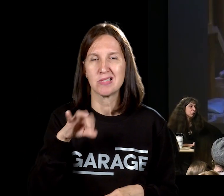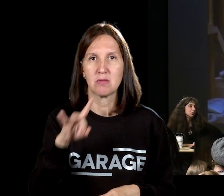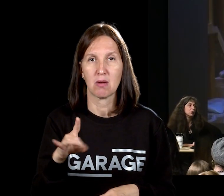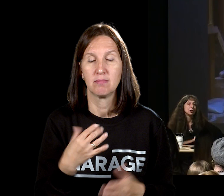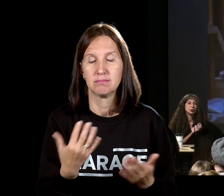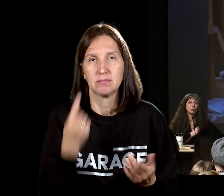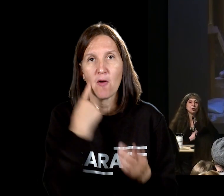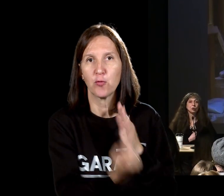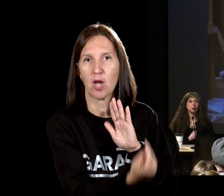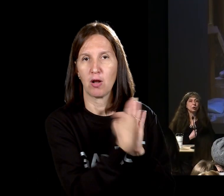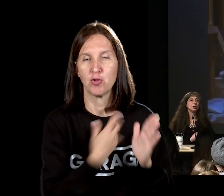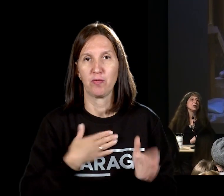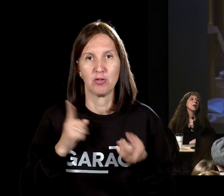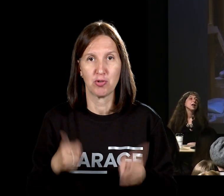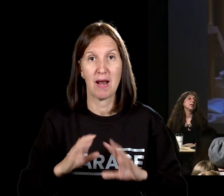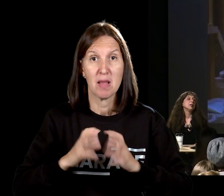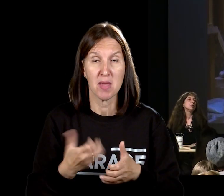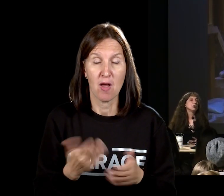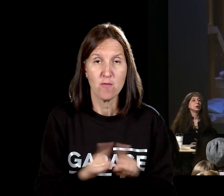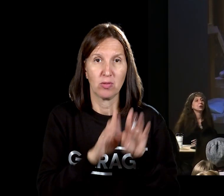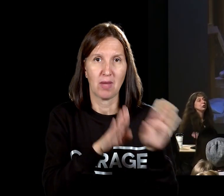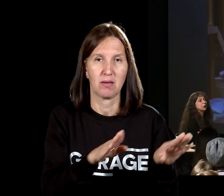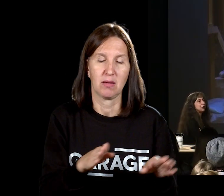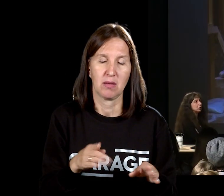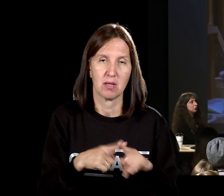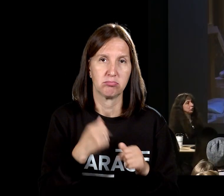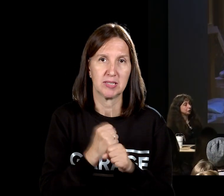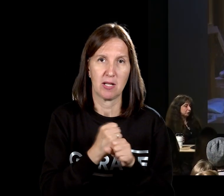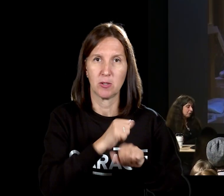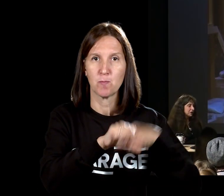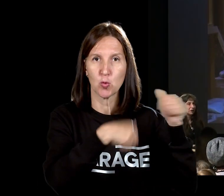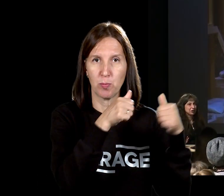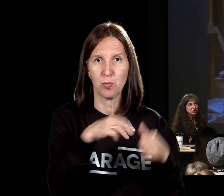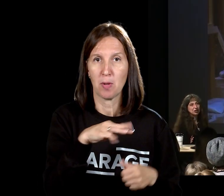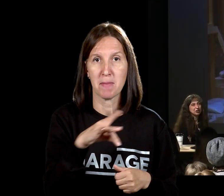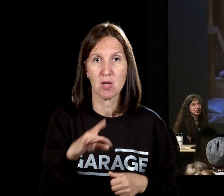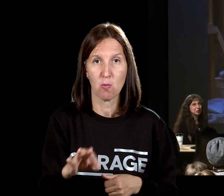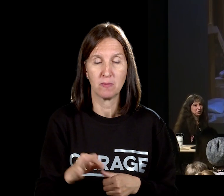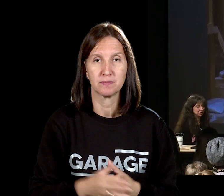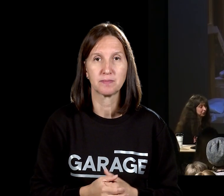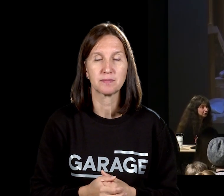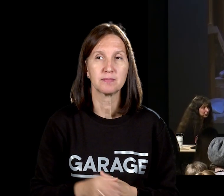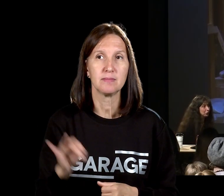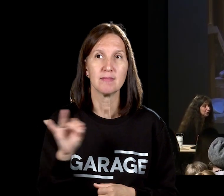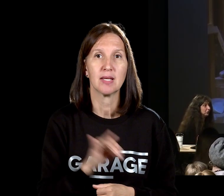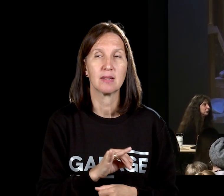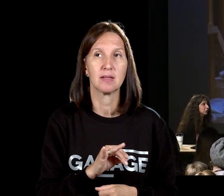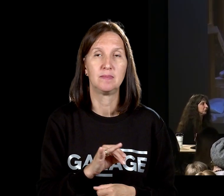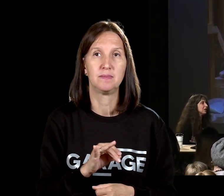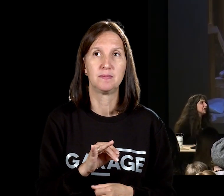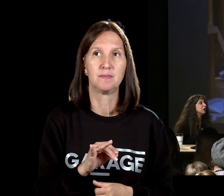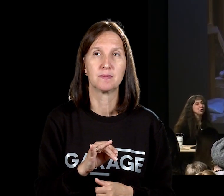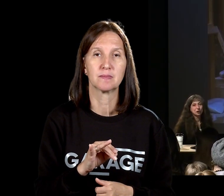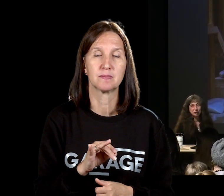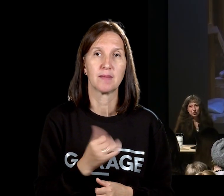Это вот те скульптуры, с которыми Миро работает. И, может быть, одно из самых его не самых как